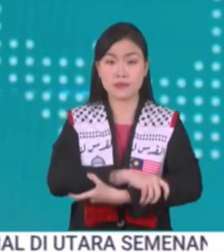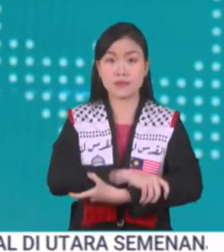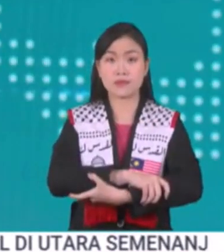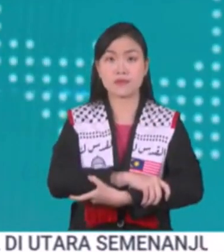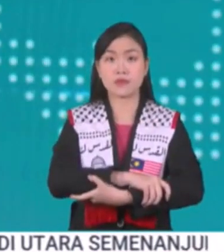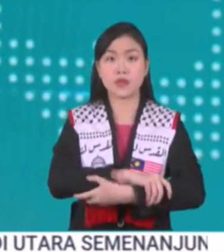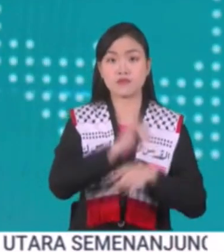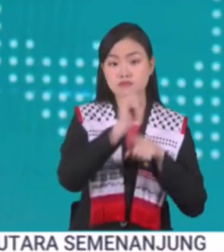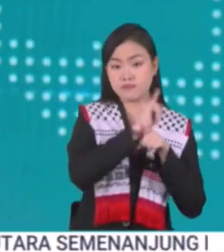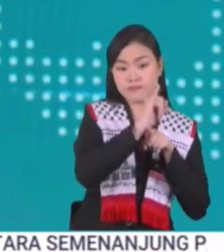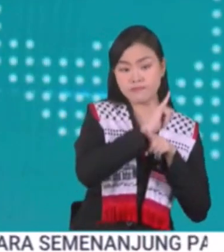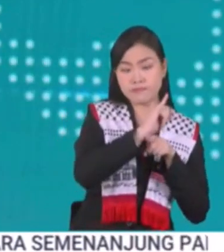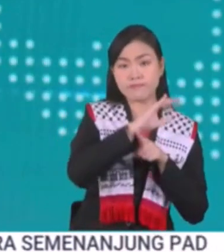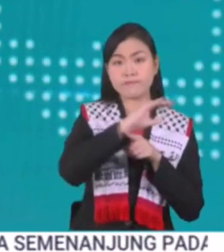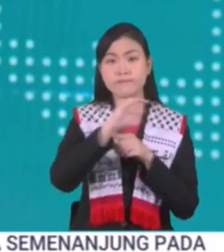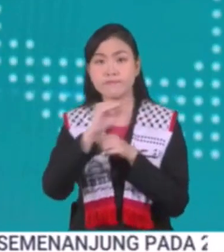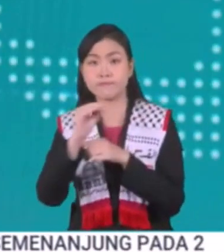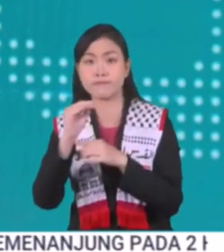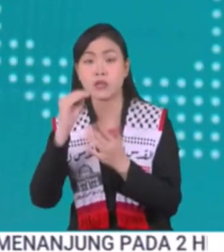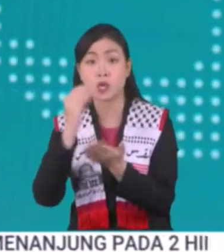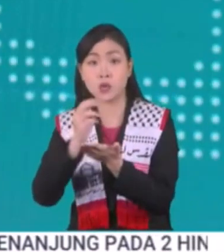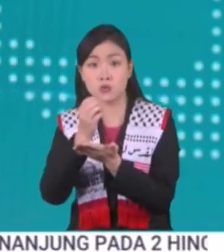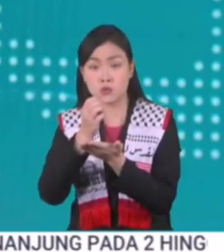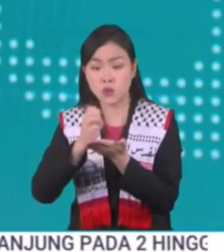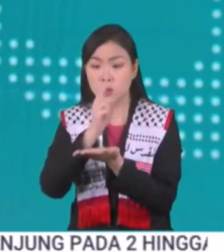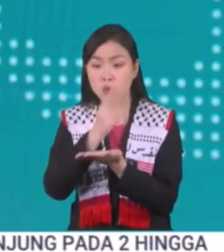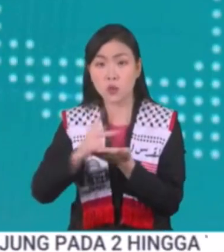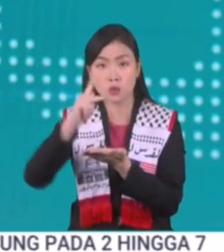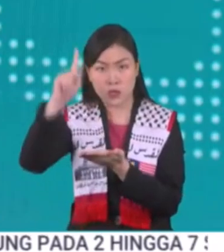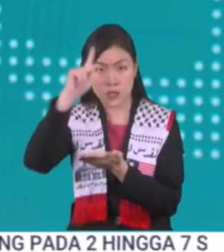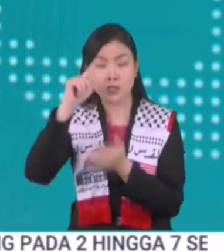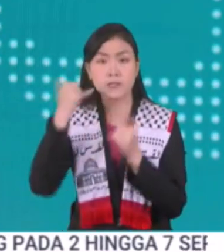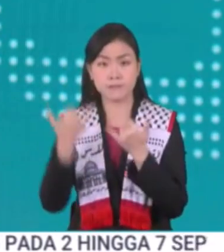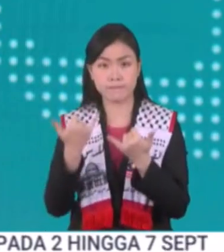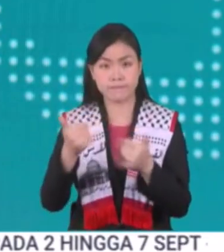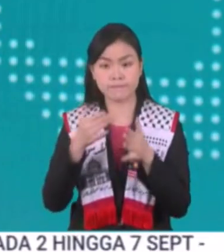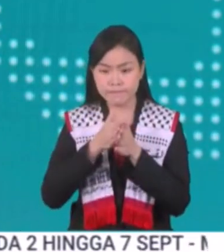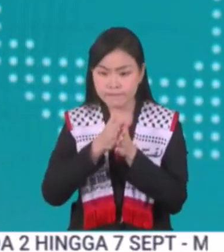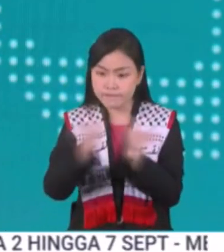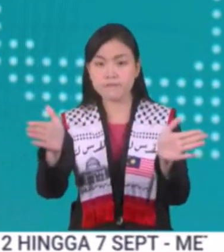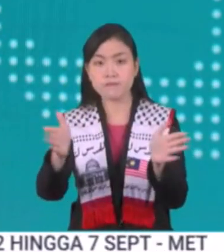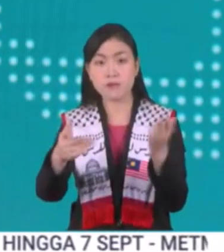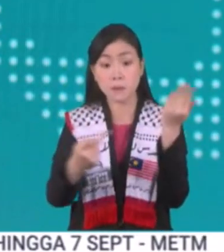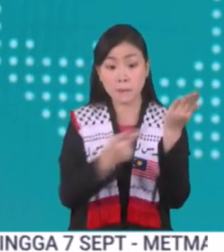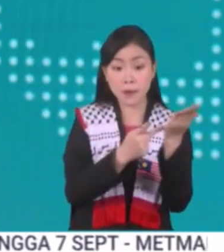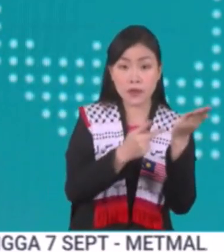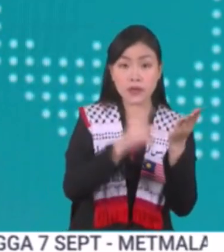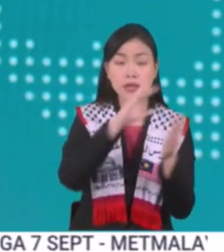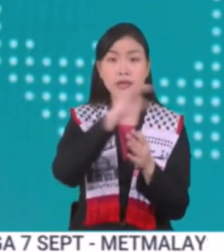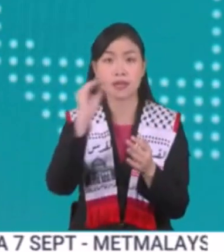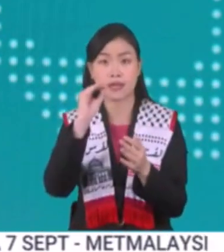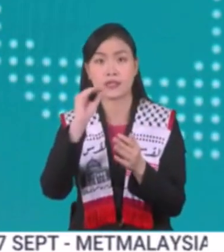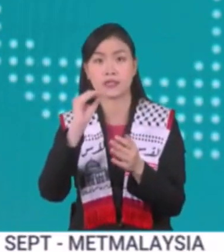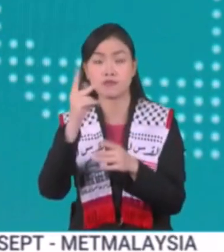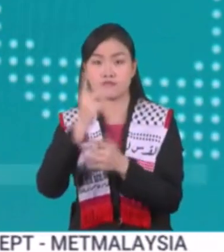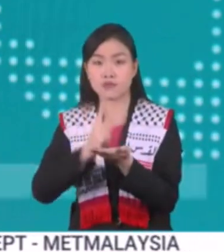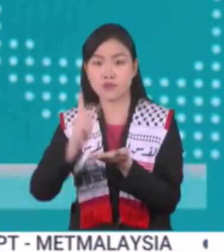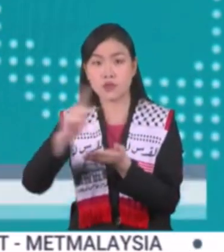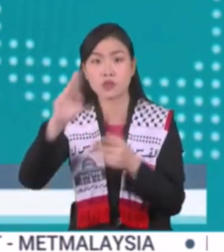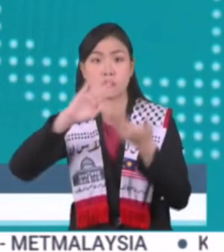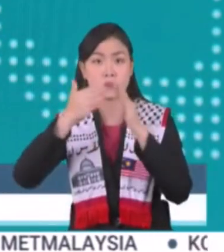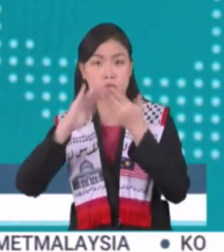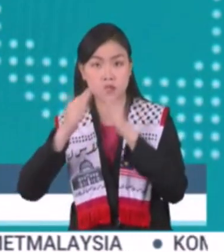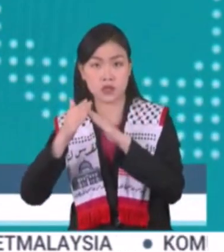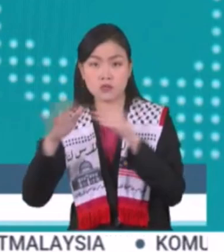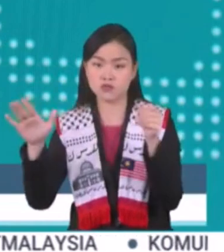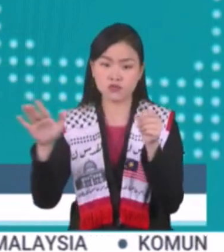Kerjasama strategik antara pihak industri dan akademia kini diperluaskan ke politeknik dan kolej komuniti. Ia bagi memenuhi